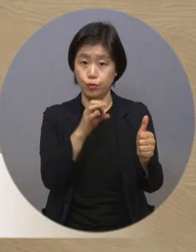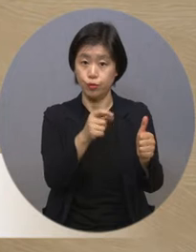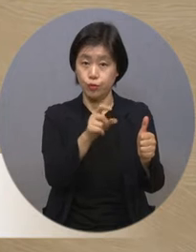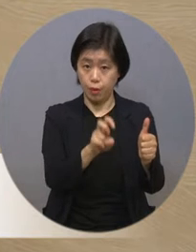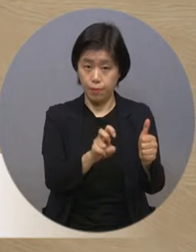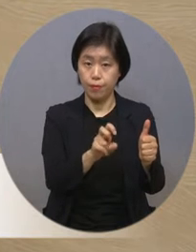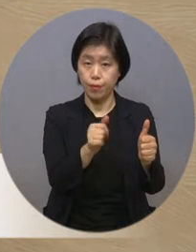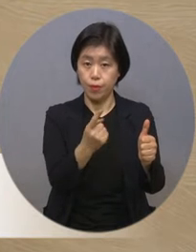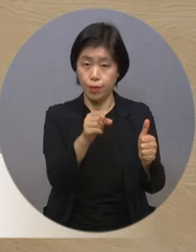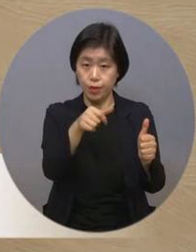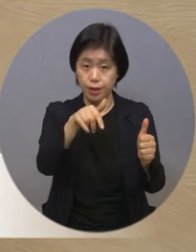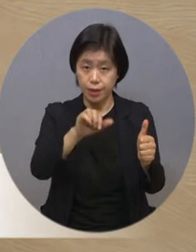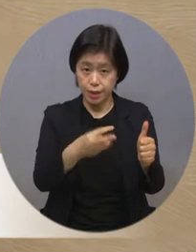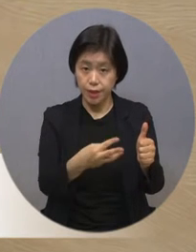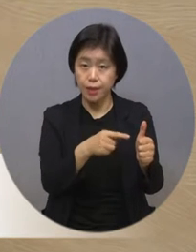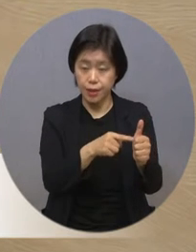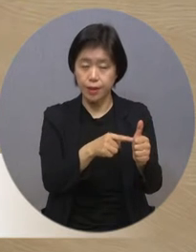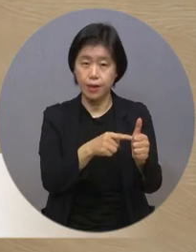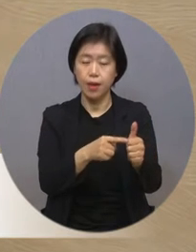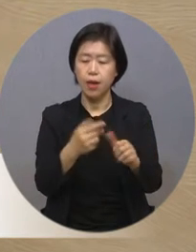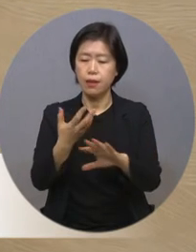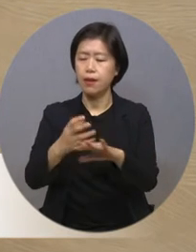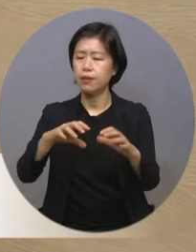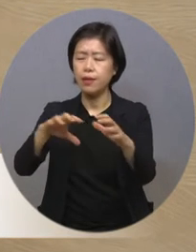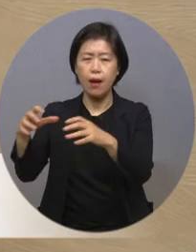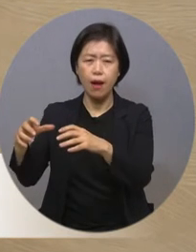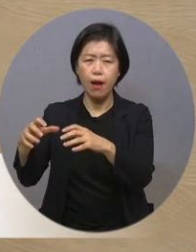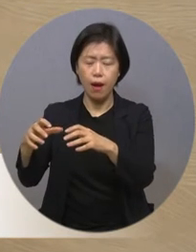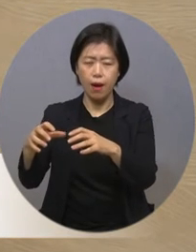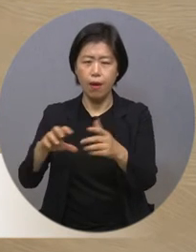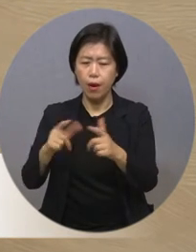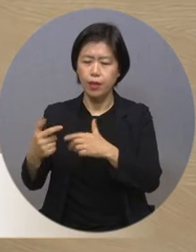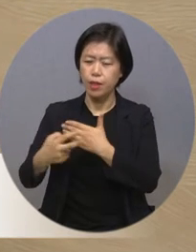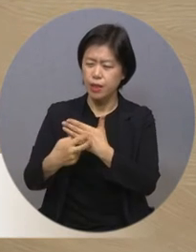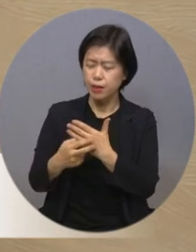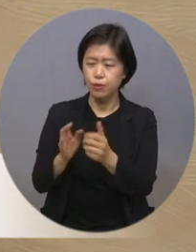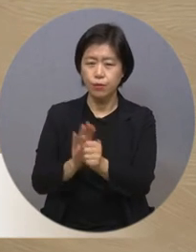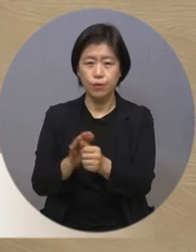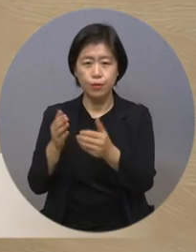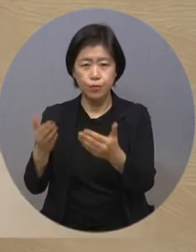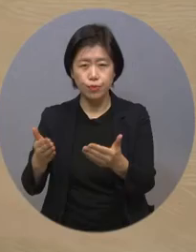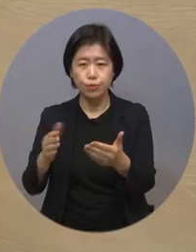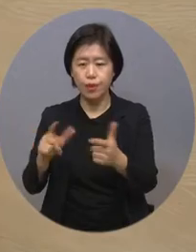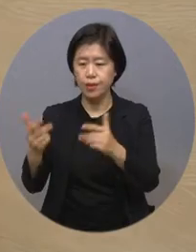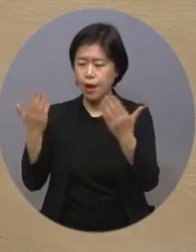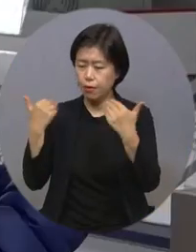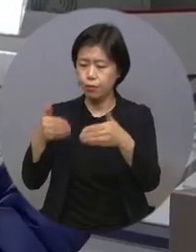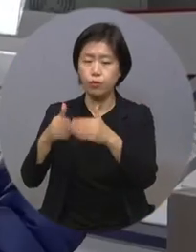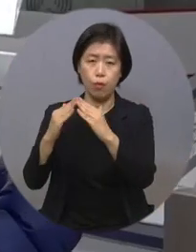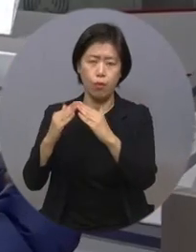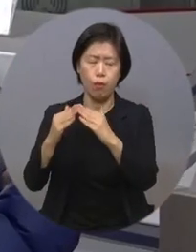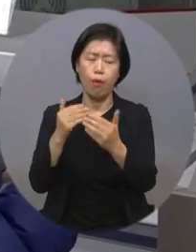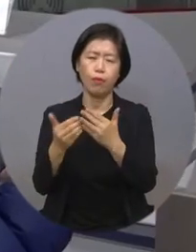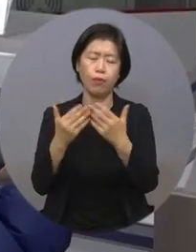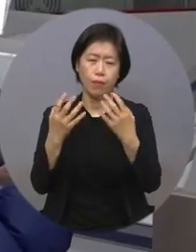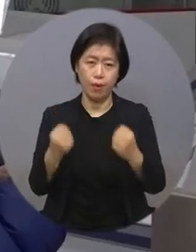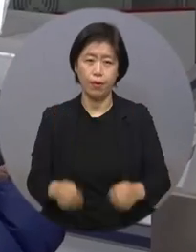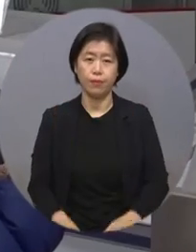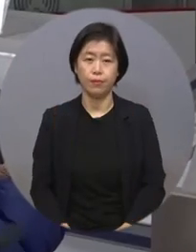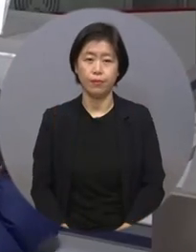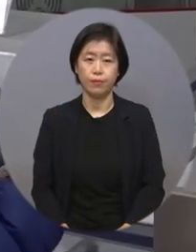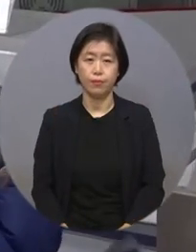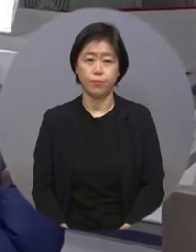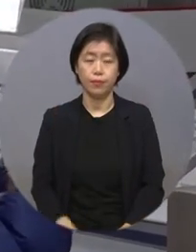개발도상국의 의료지원, 학교 설립 등 많은 지원을 하고 있어서 오셨습니다. 지사는